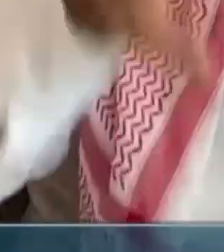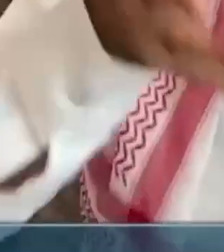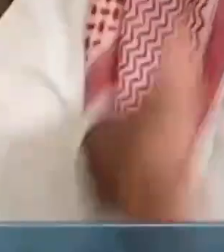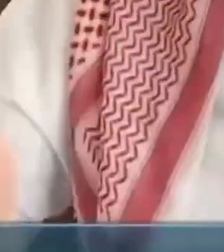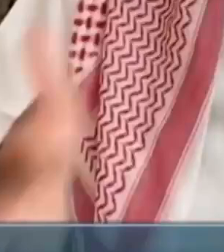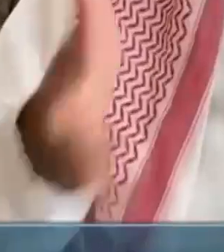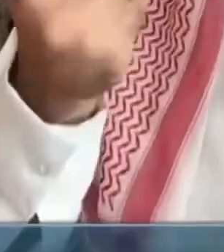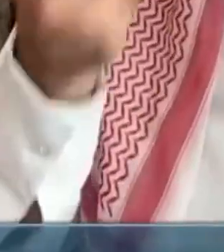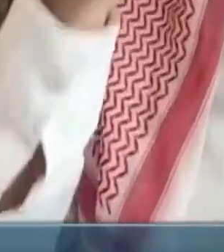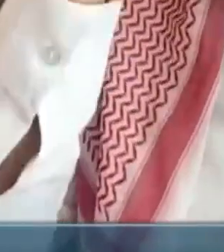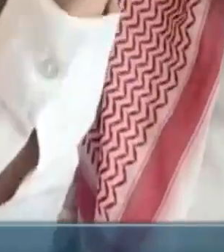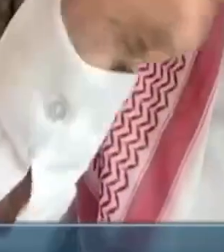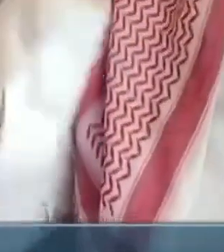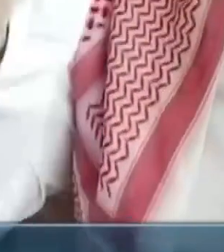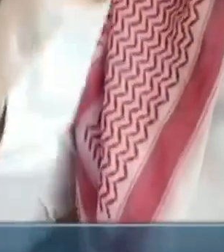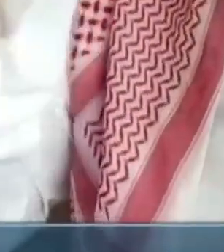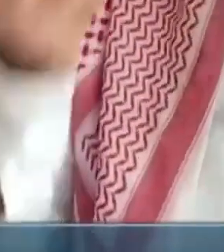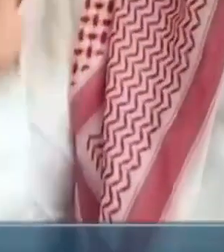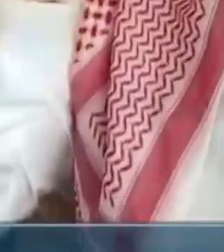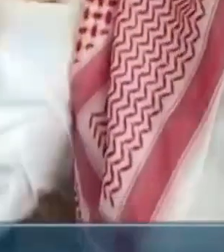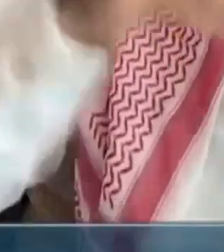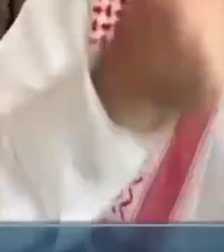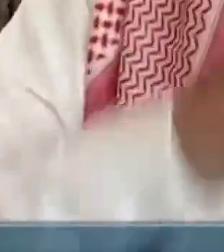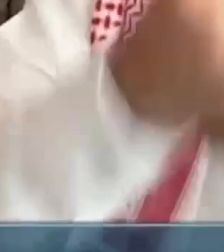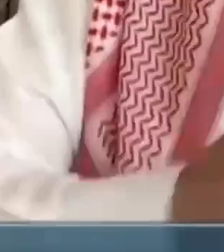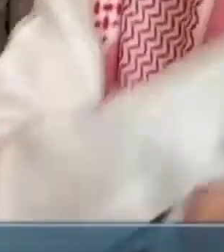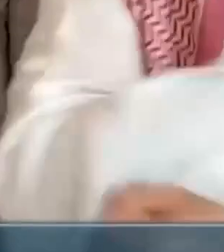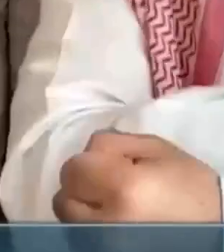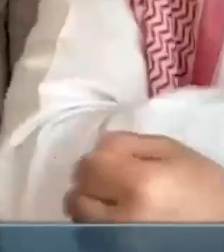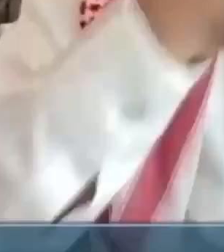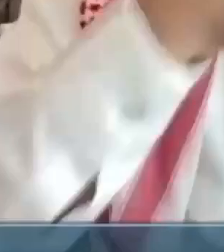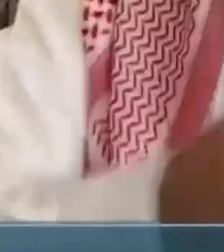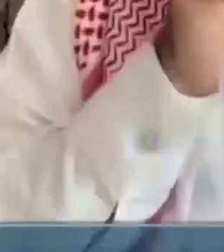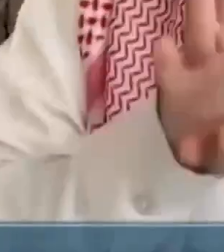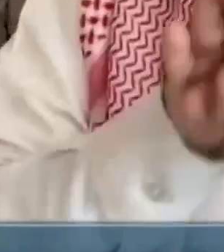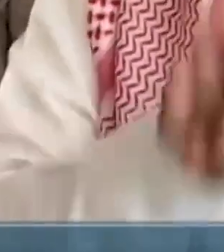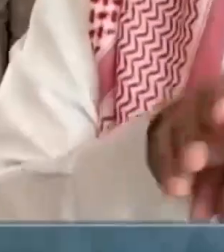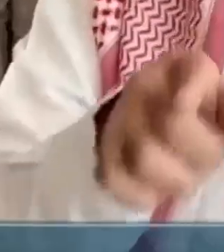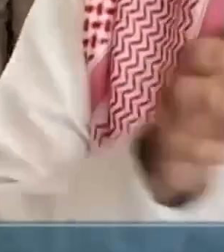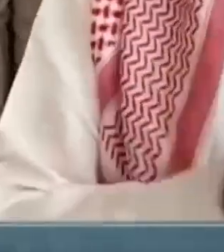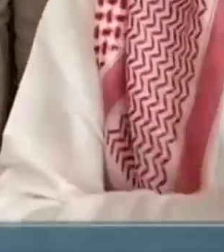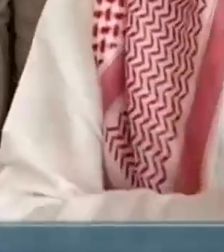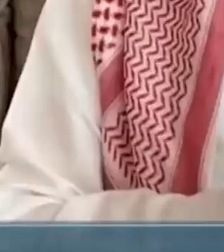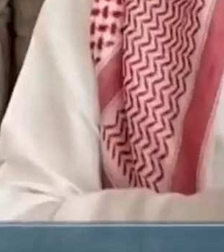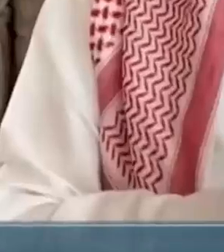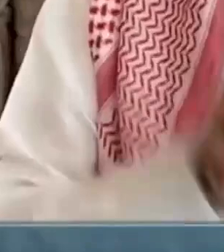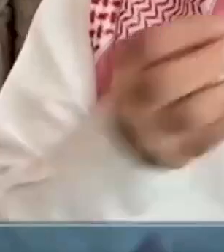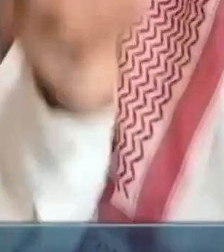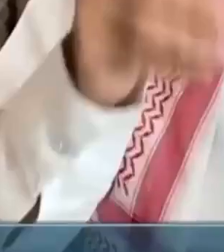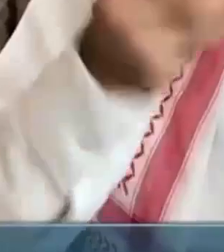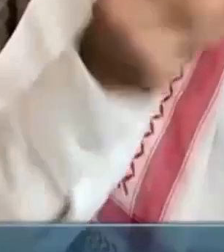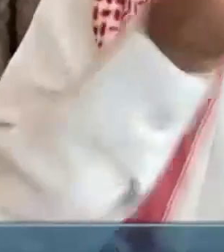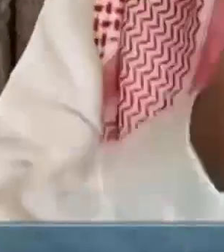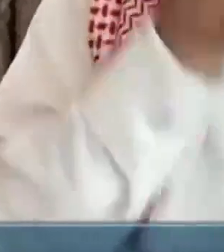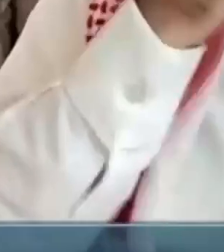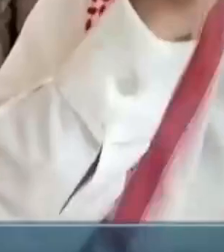برامج جديده وكذلك خاصه بفئات عمريه مختلفه من الكبار والصغار فتم يعني اتاحه هذه الفرصه